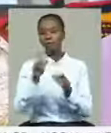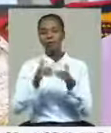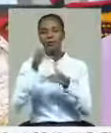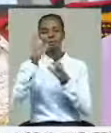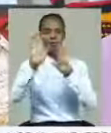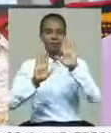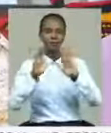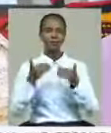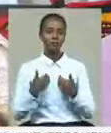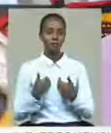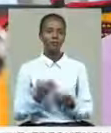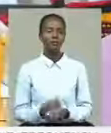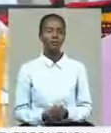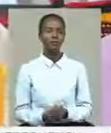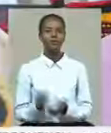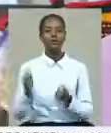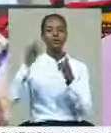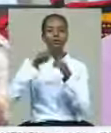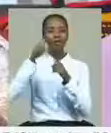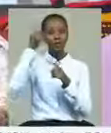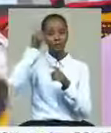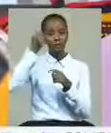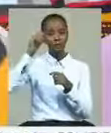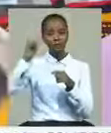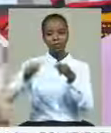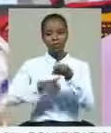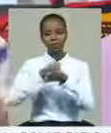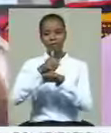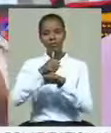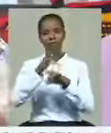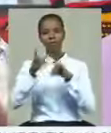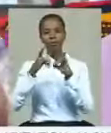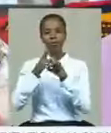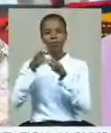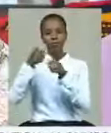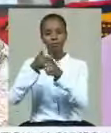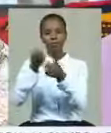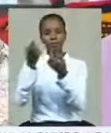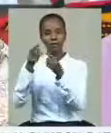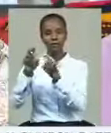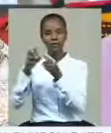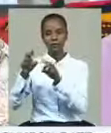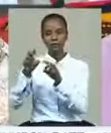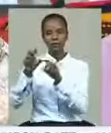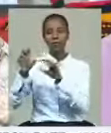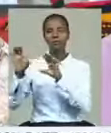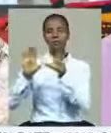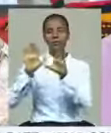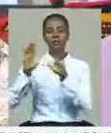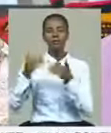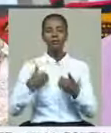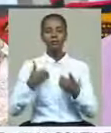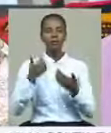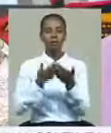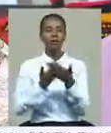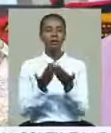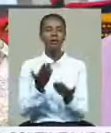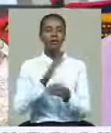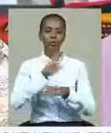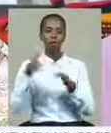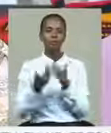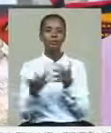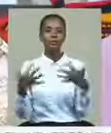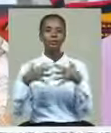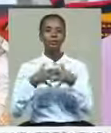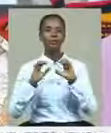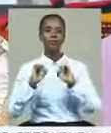ያለብን፣ ወደ ቴክኖሎጂ የተሸጋገሩና ዘመናዊነትን የተከተሉ ቀበሌዎችን መገምገም ነው ያለብንና ከዚህ አንጻር ሁላችንም